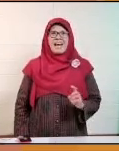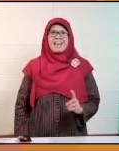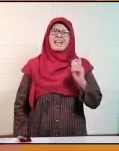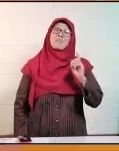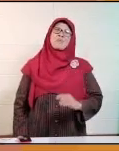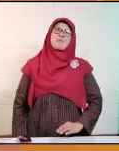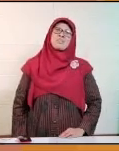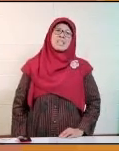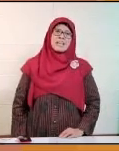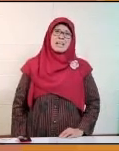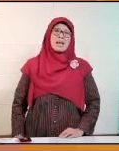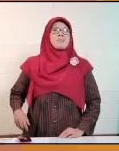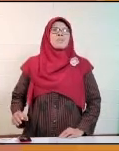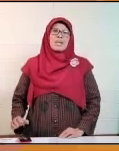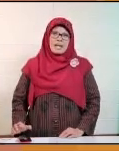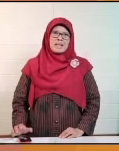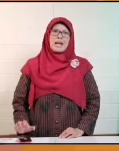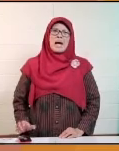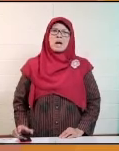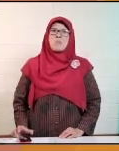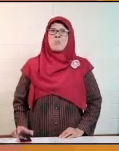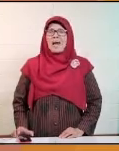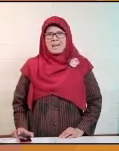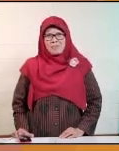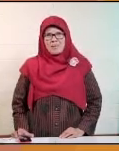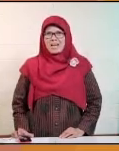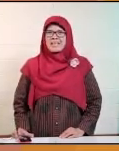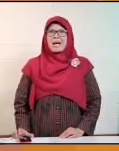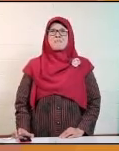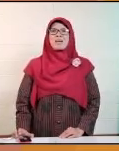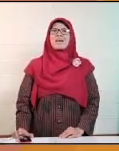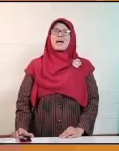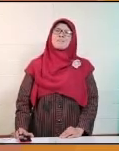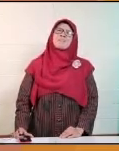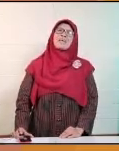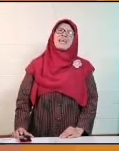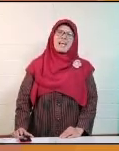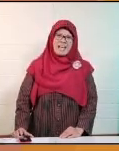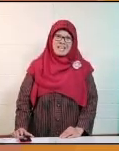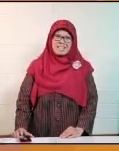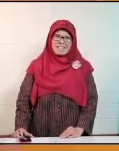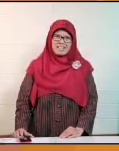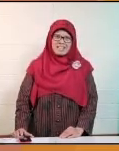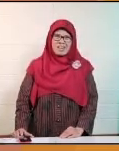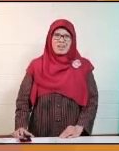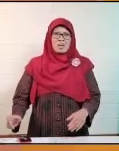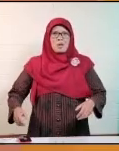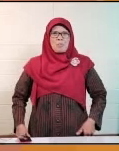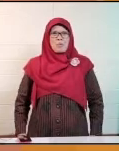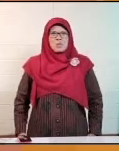Nah dengan perubahan fisik ini kalian akan mulai memperhatikan penampilan